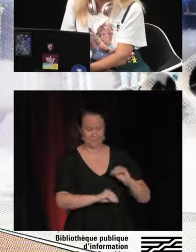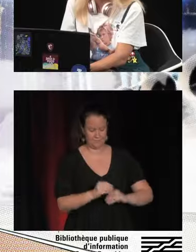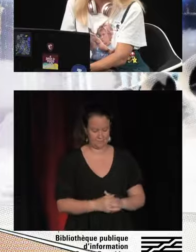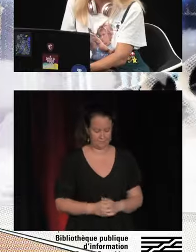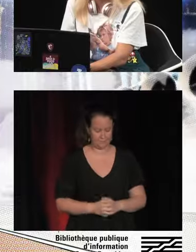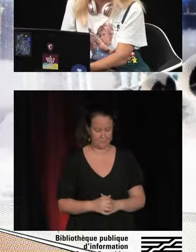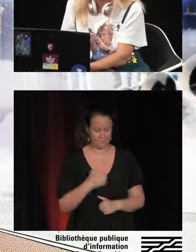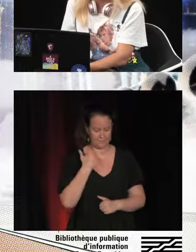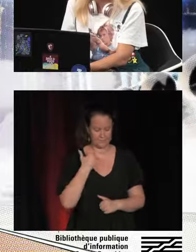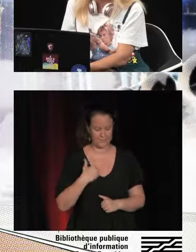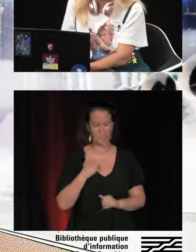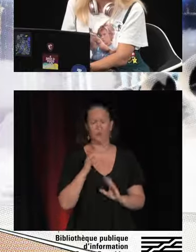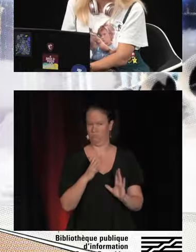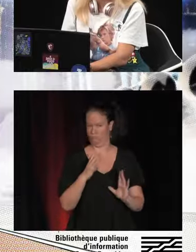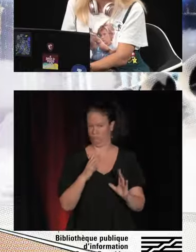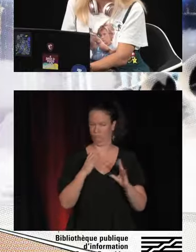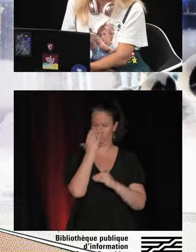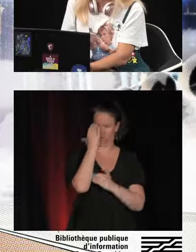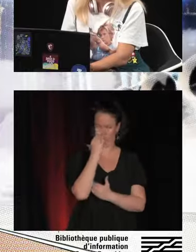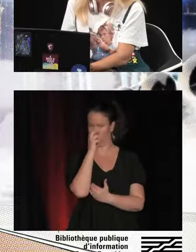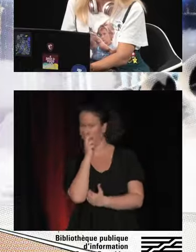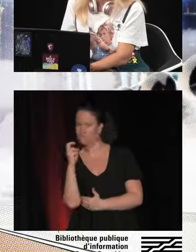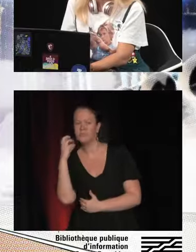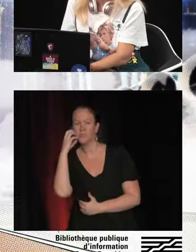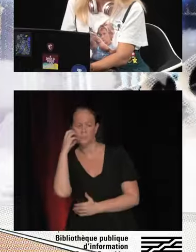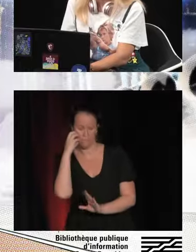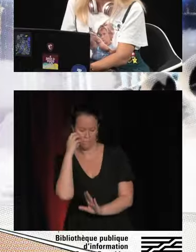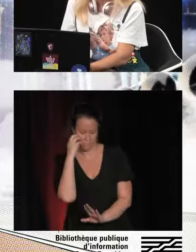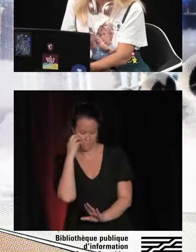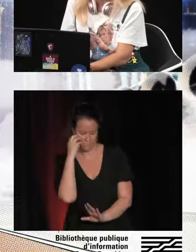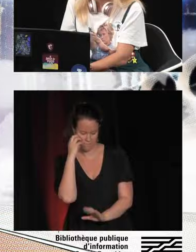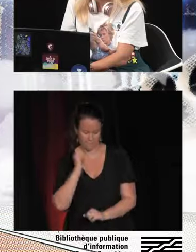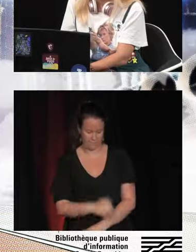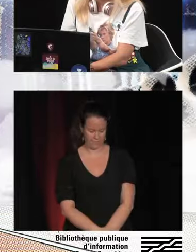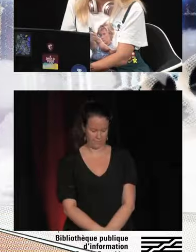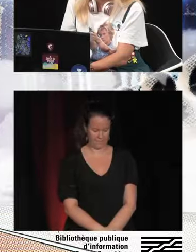on va aller chercher la petite pomme d'énergie là-bas. Voilà.